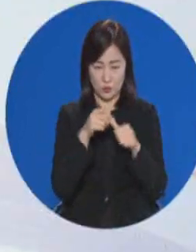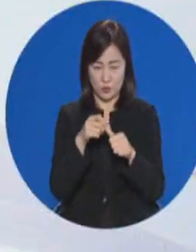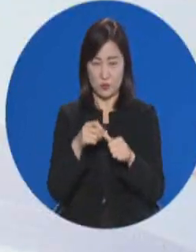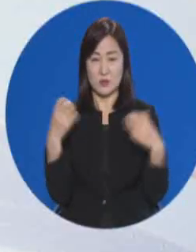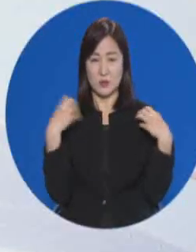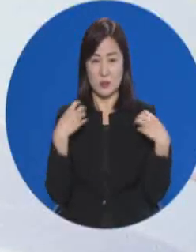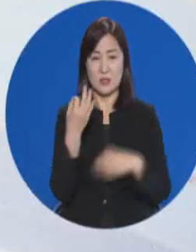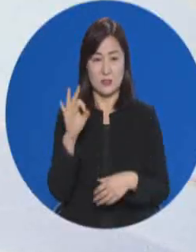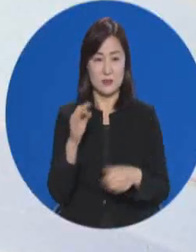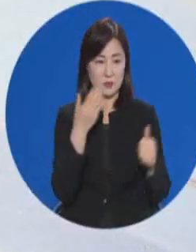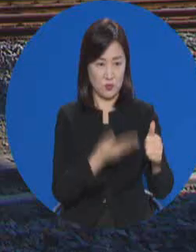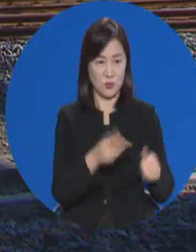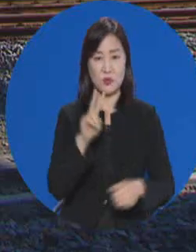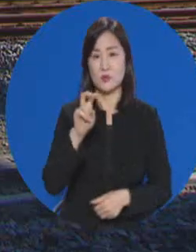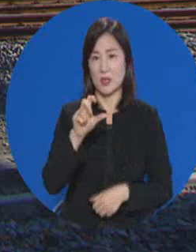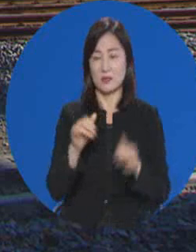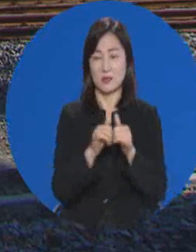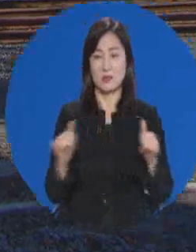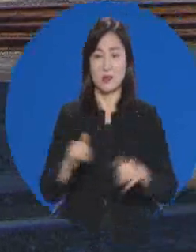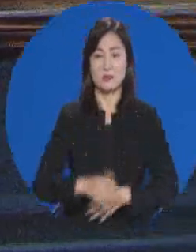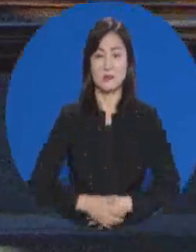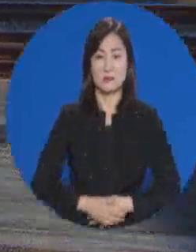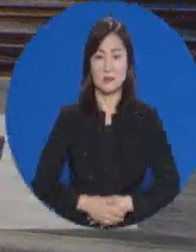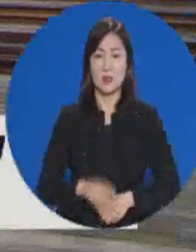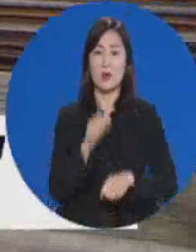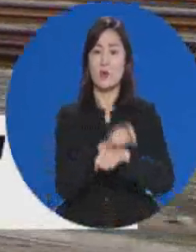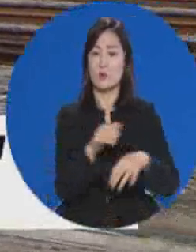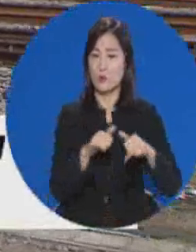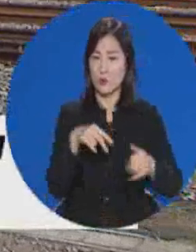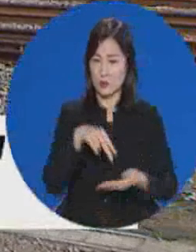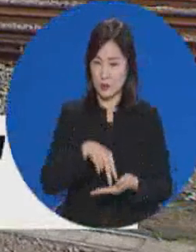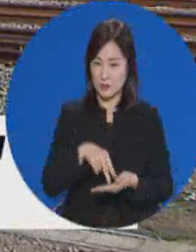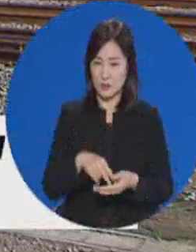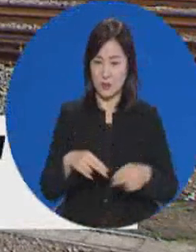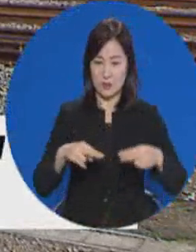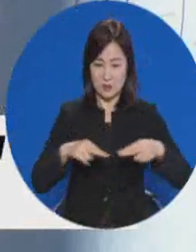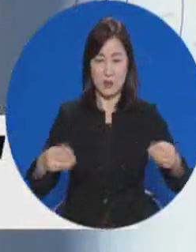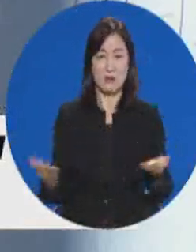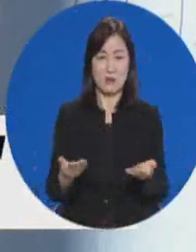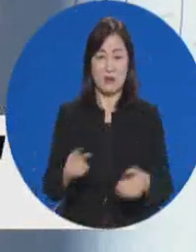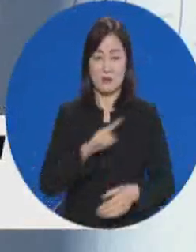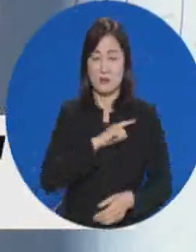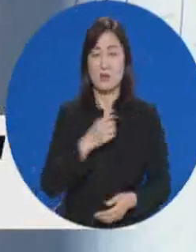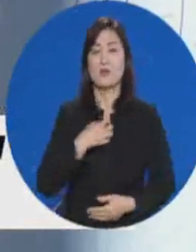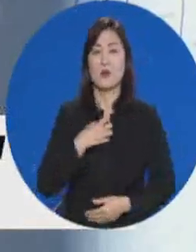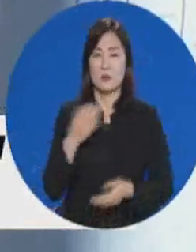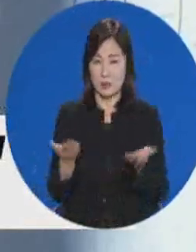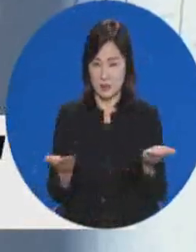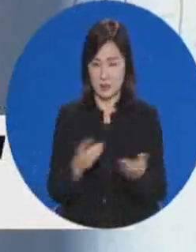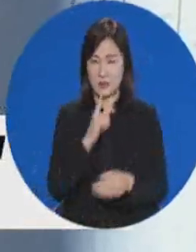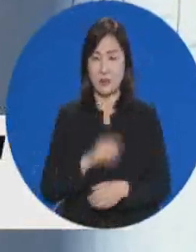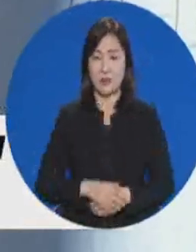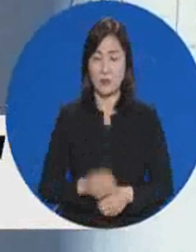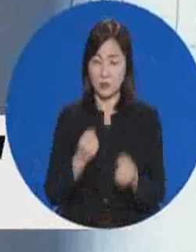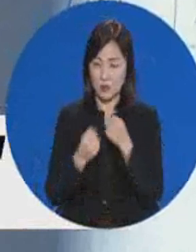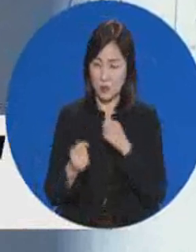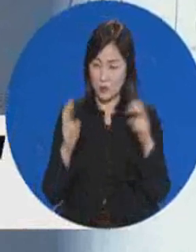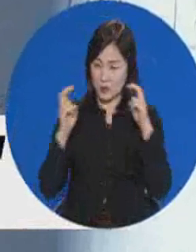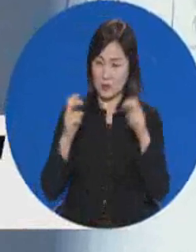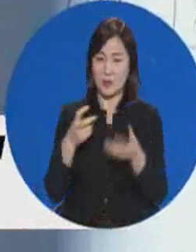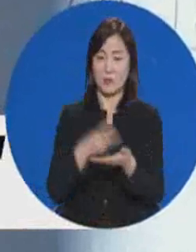모두 21명. 철도공사 현장 직원들은 이 작업이 현장에서 가장 위험한 일인데도 회사 측의 규정을